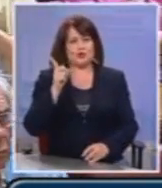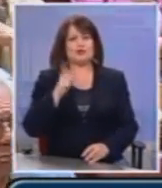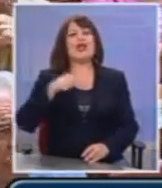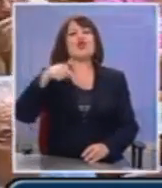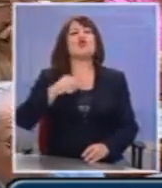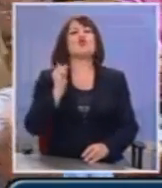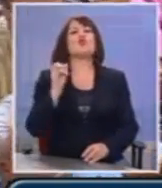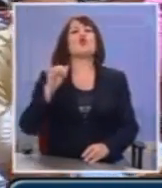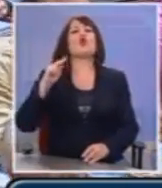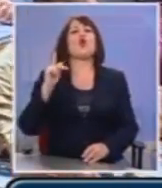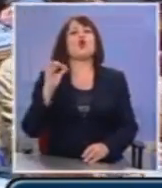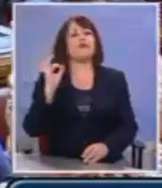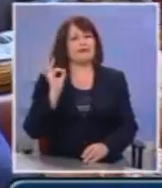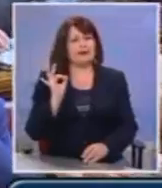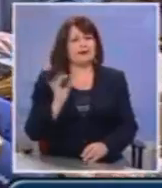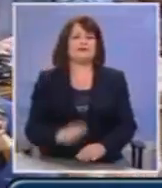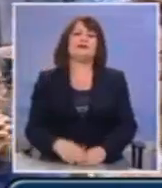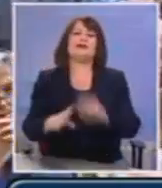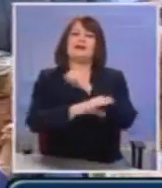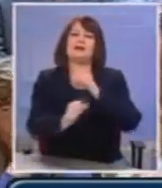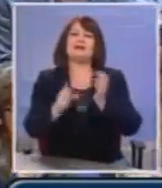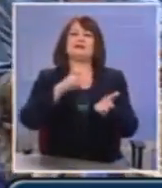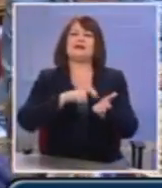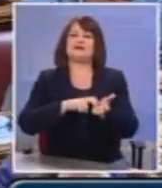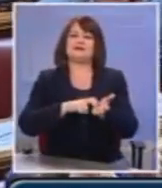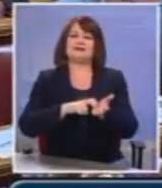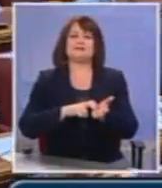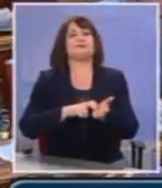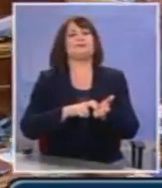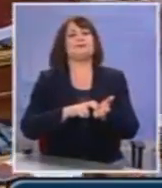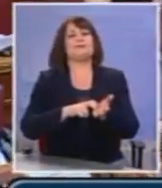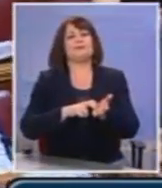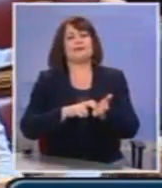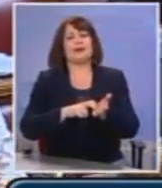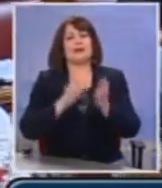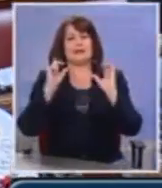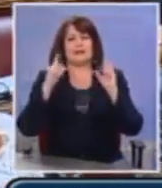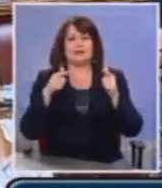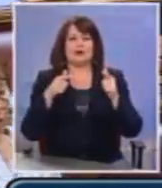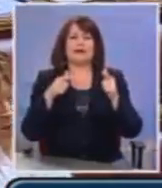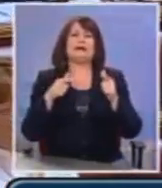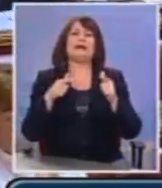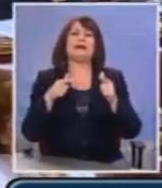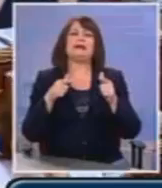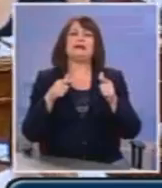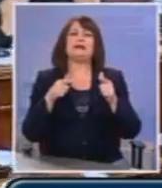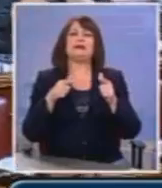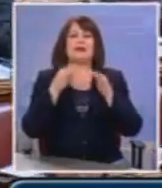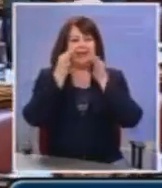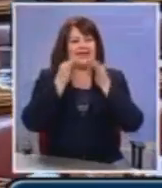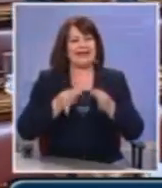γιορκ και η γραμματέας της πρεσβείας τη της λαϊκής δημοκρατίας της